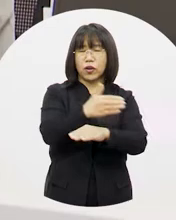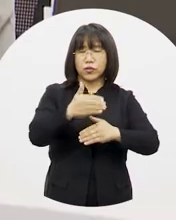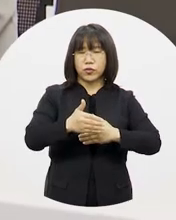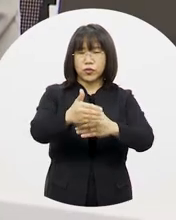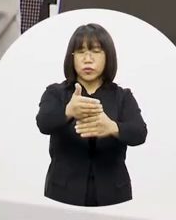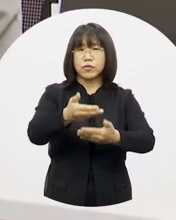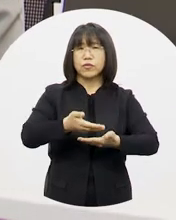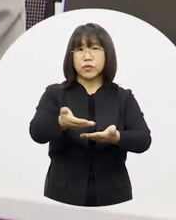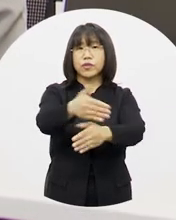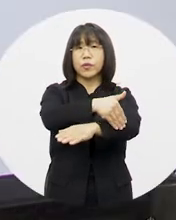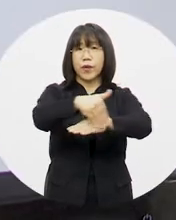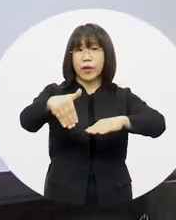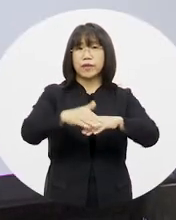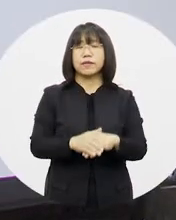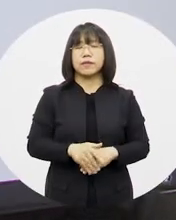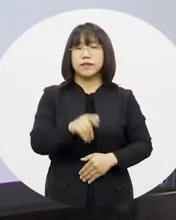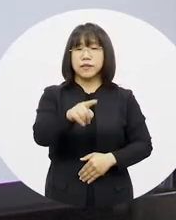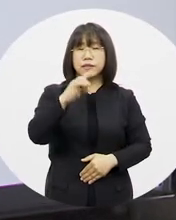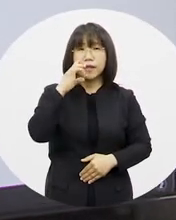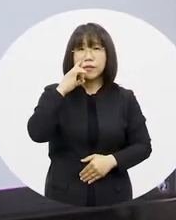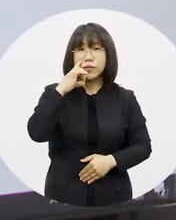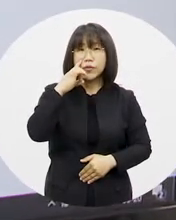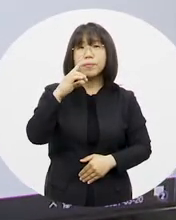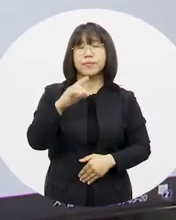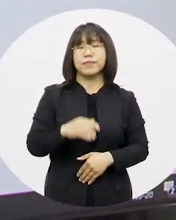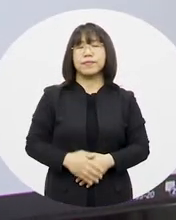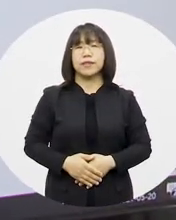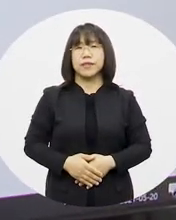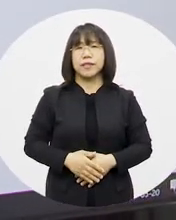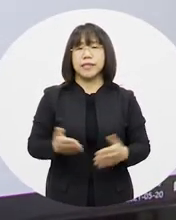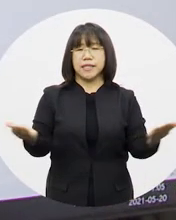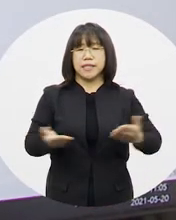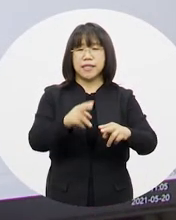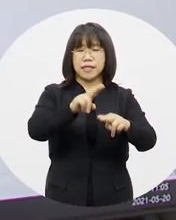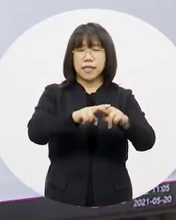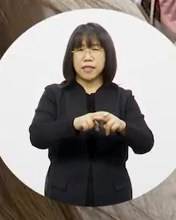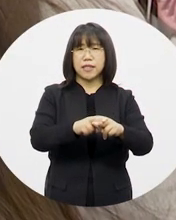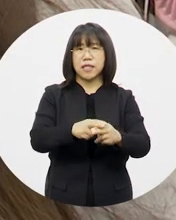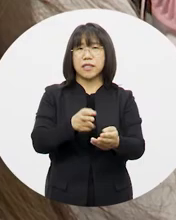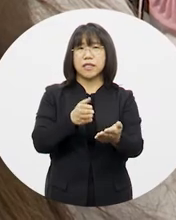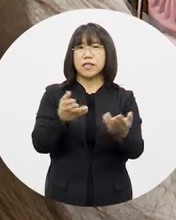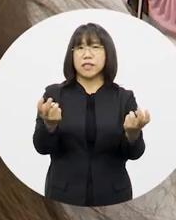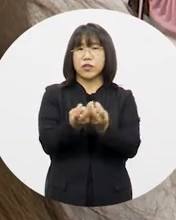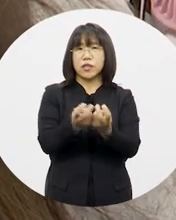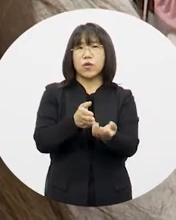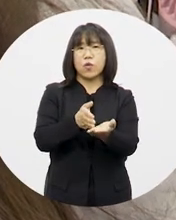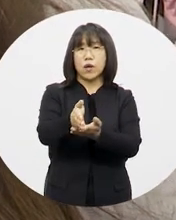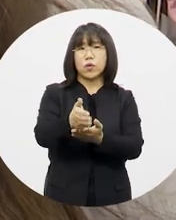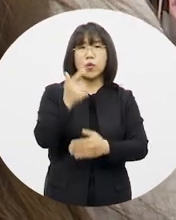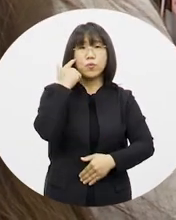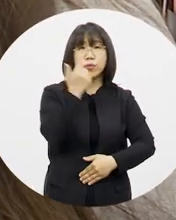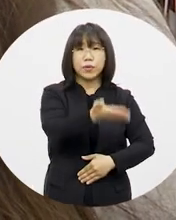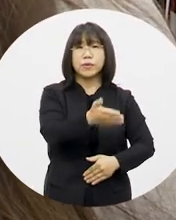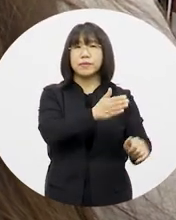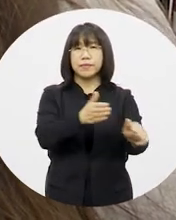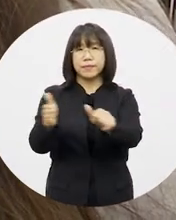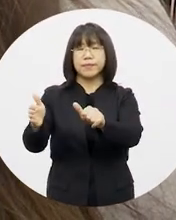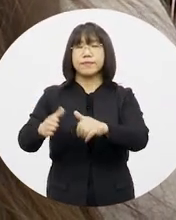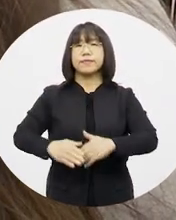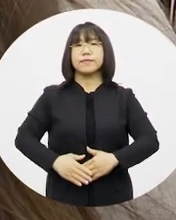순차적으로 지급할 예정입니다. 이번 취업 장려금에 대한 자세한 사항은 강서구청 일자리 정책과로 문의하면